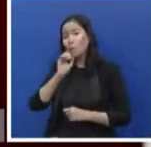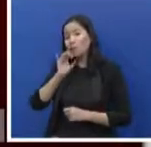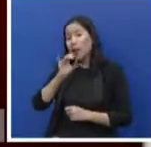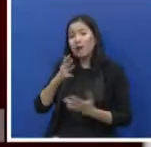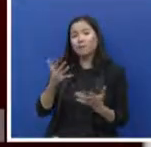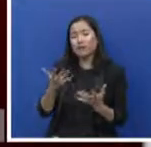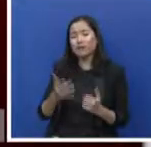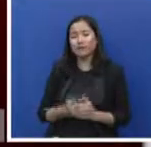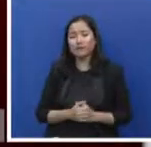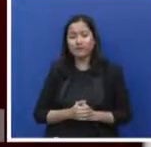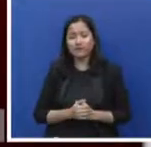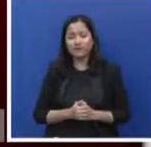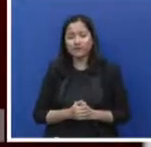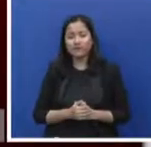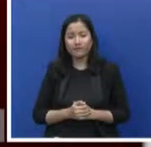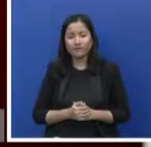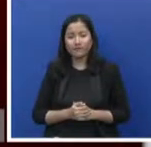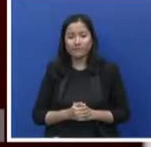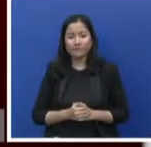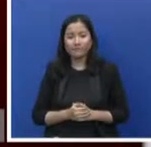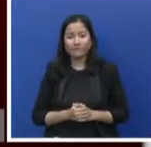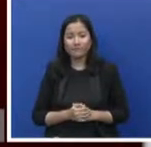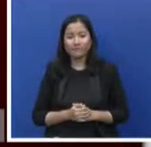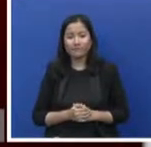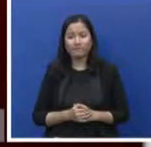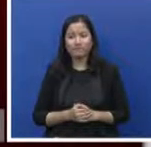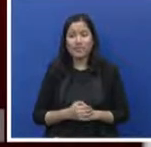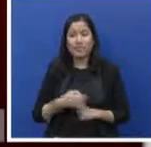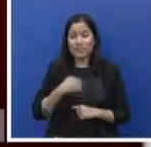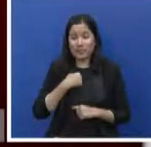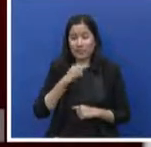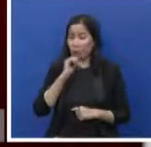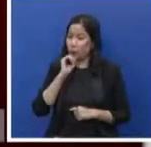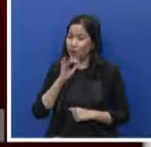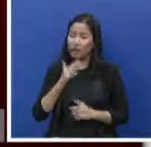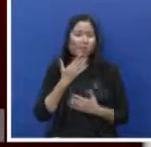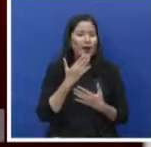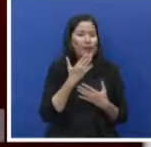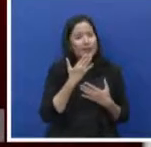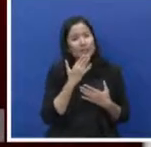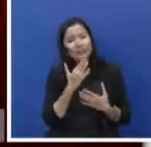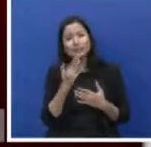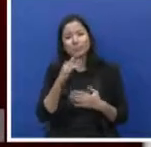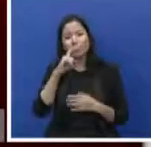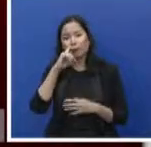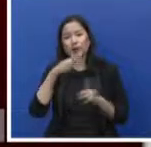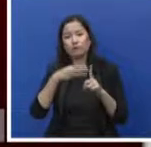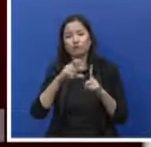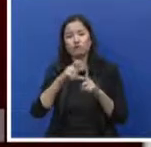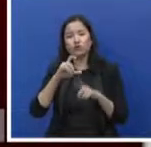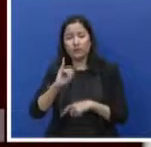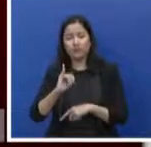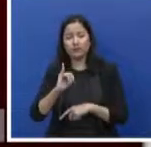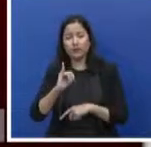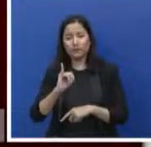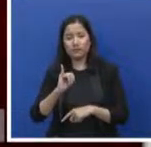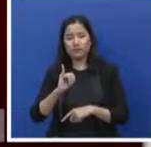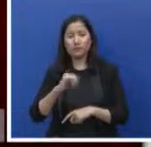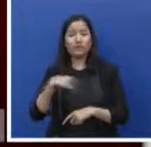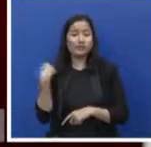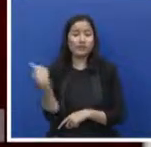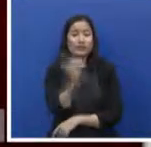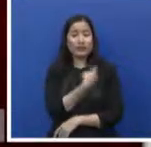Pak Budi. Silakan Bung Jonathan. Ya, saya mau mengucapkan banyak terima kasih ke Pak Budi. Kami